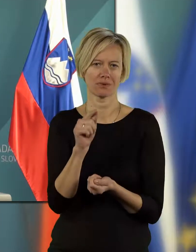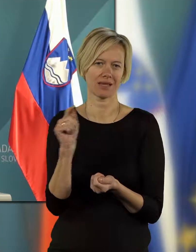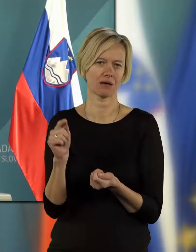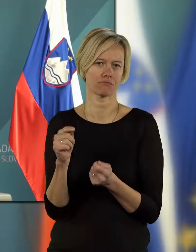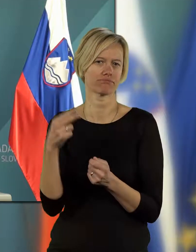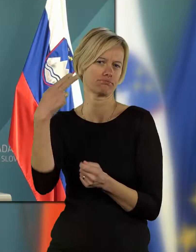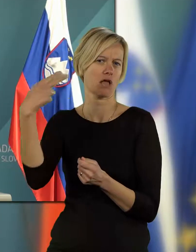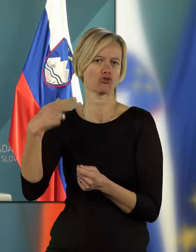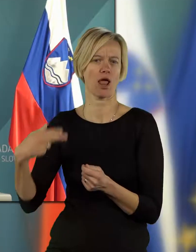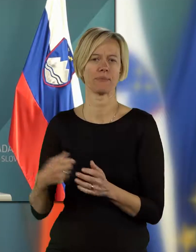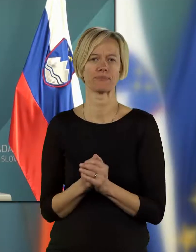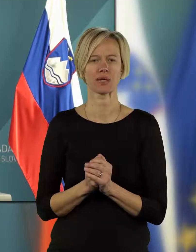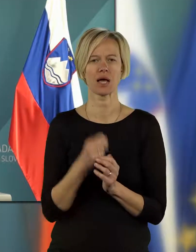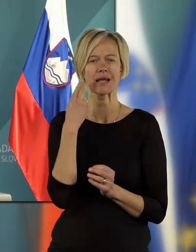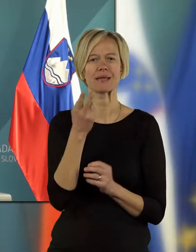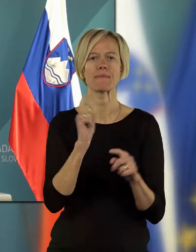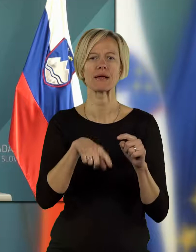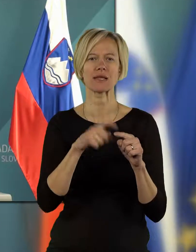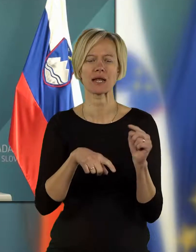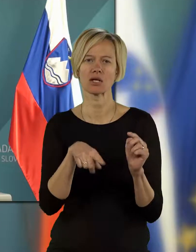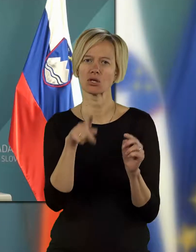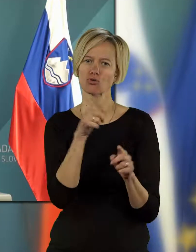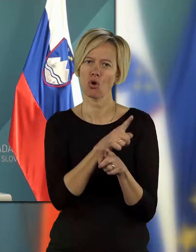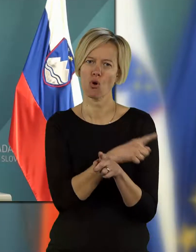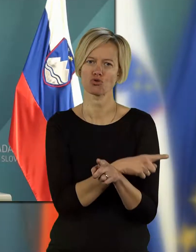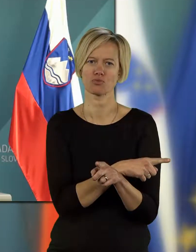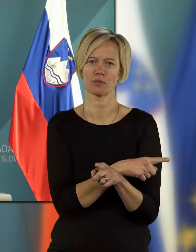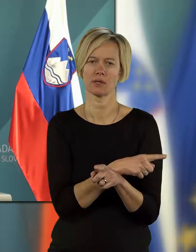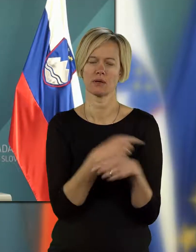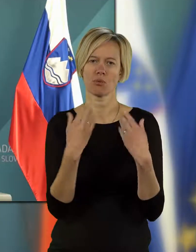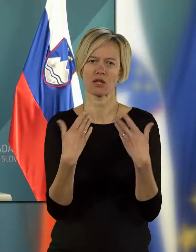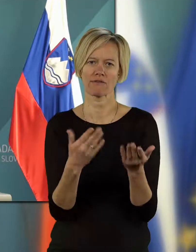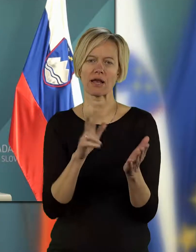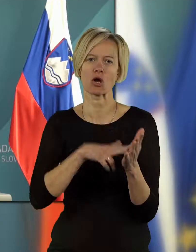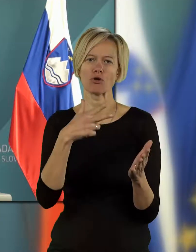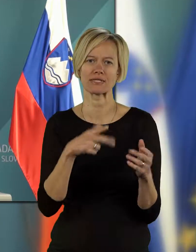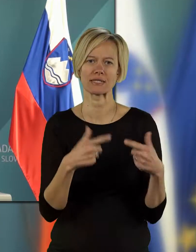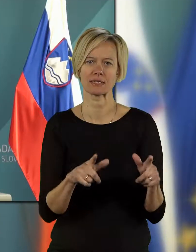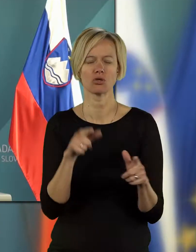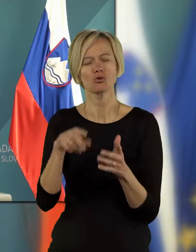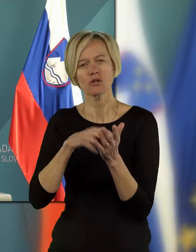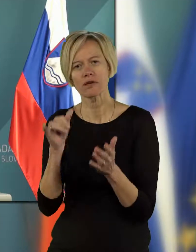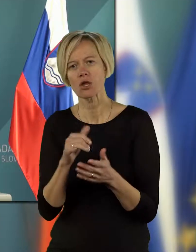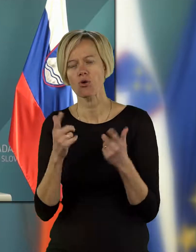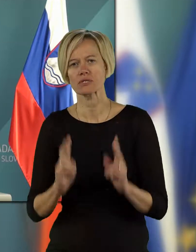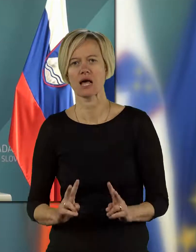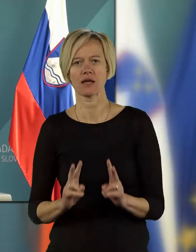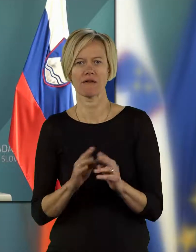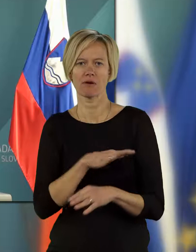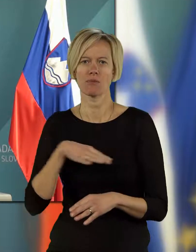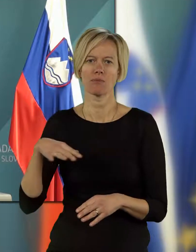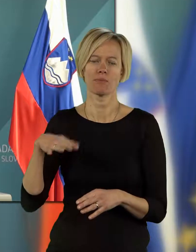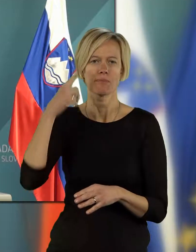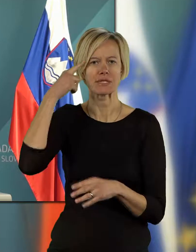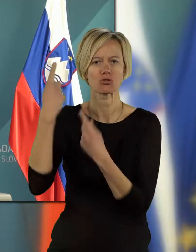zagotavljanju teh načel. Kar se tiče materialnih določb dodeljevanja koncesij, to še vedno ostaja v